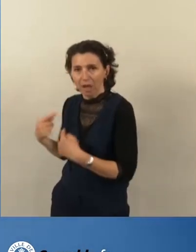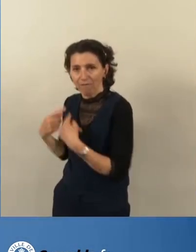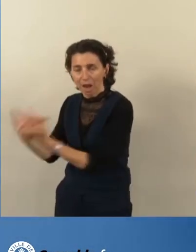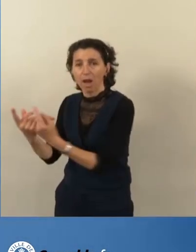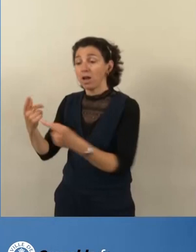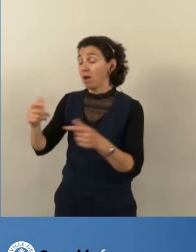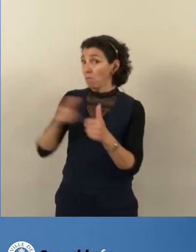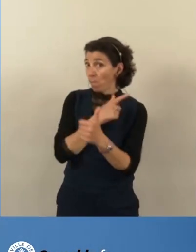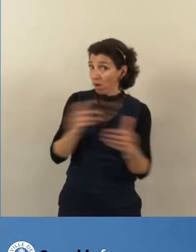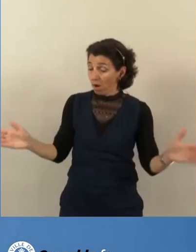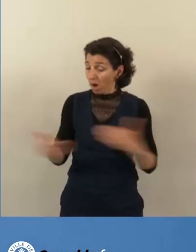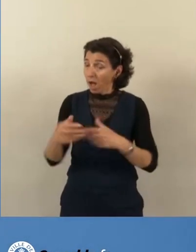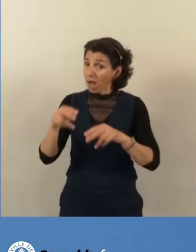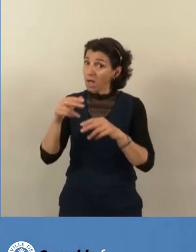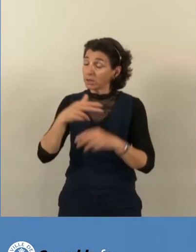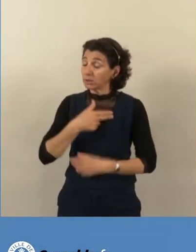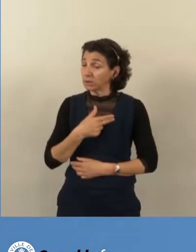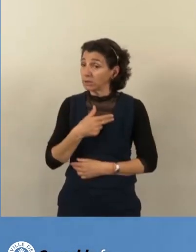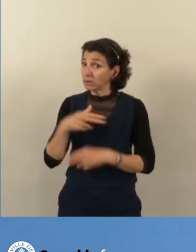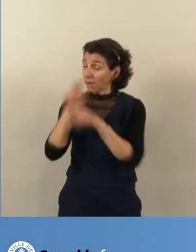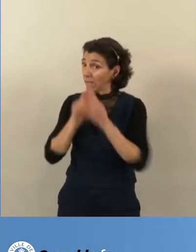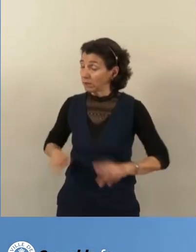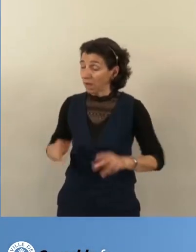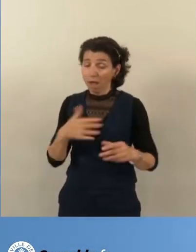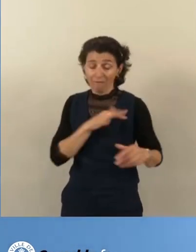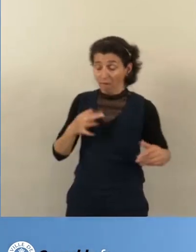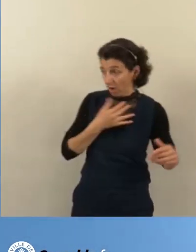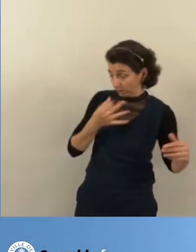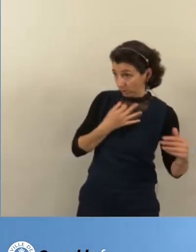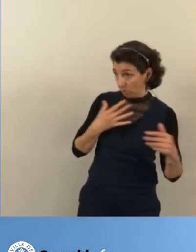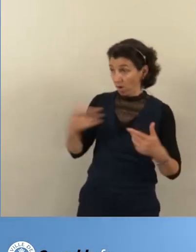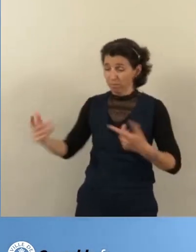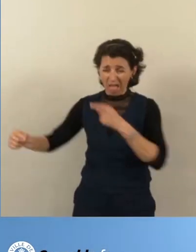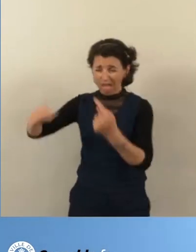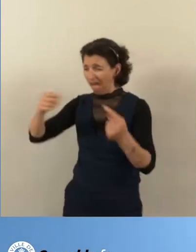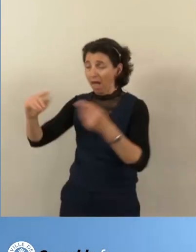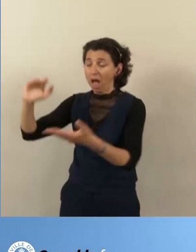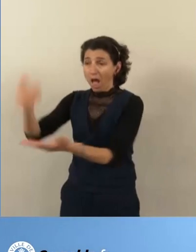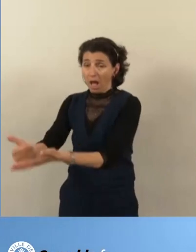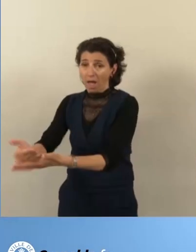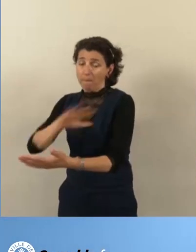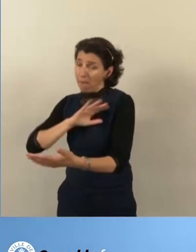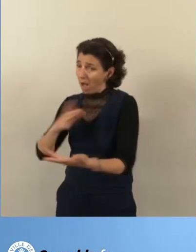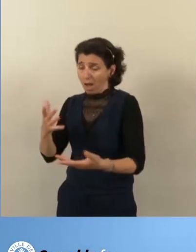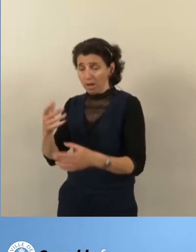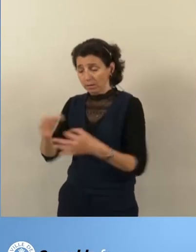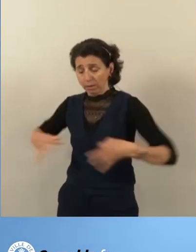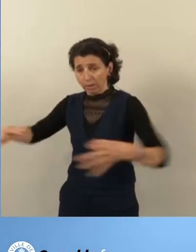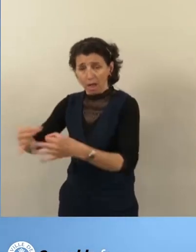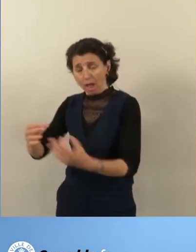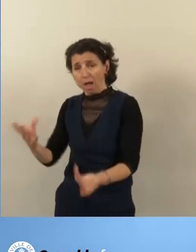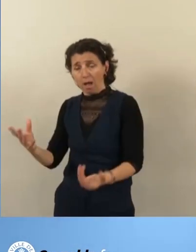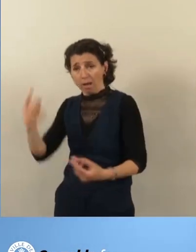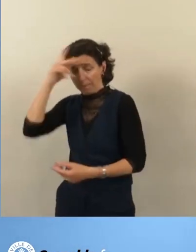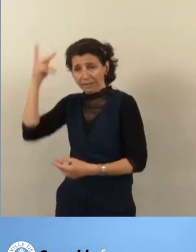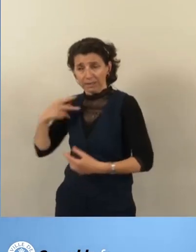considère que le conflit ne pourra être résolu que par la création d'un État palestinien indépendant viable et démocratique vivant